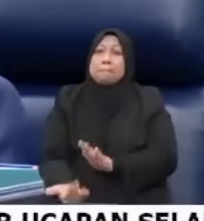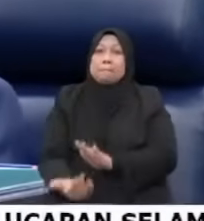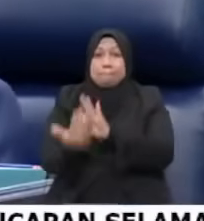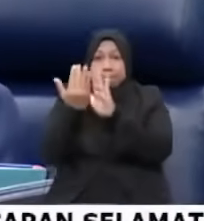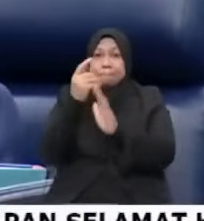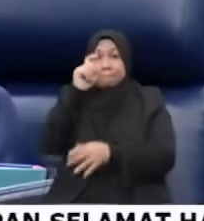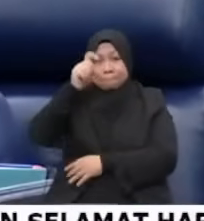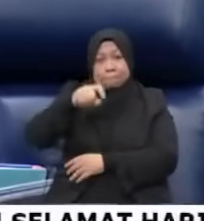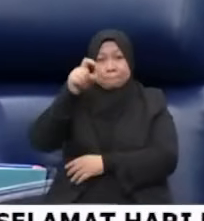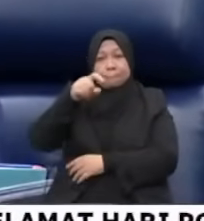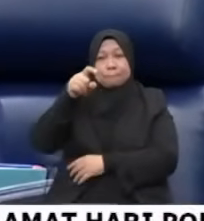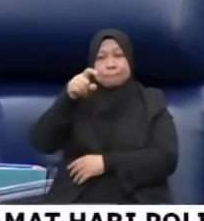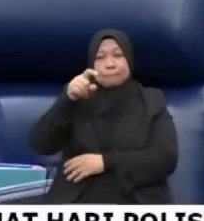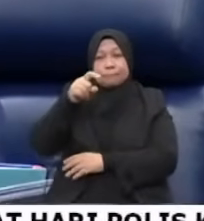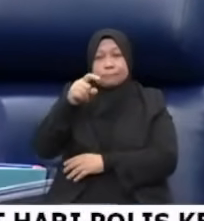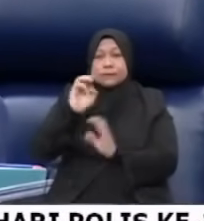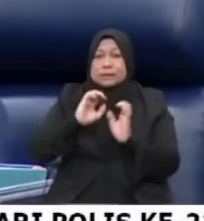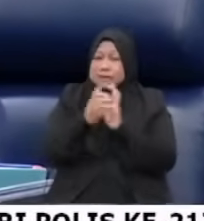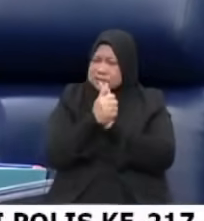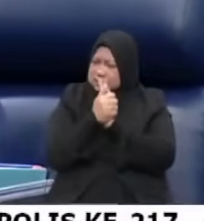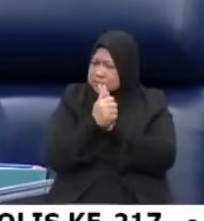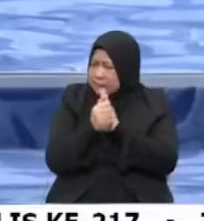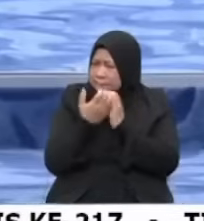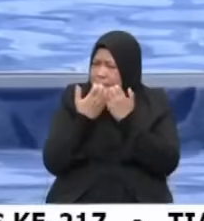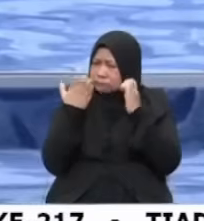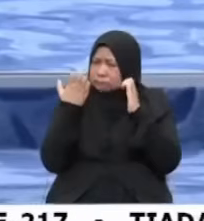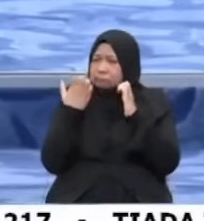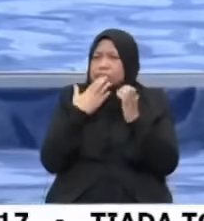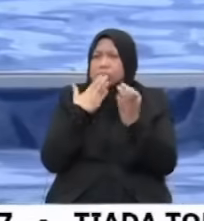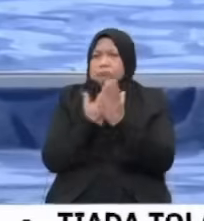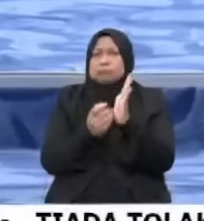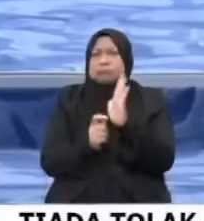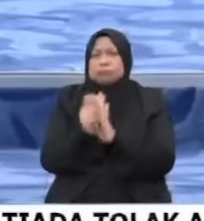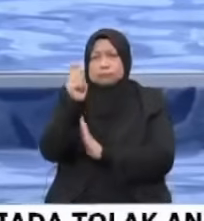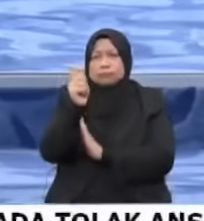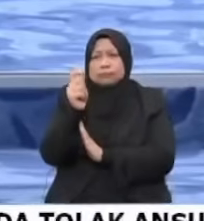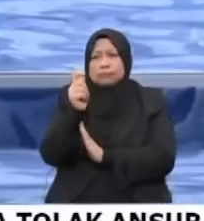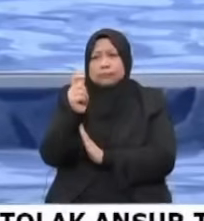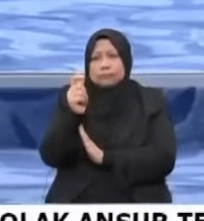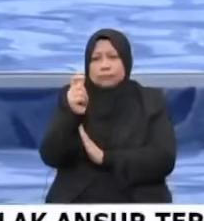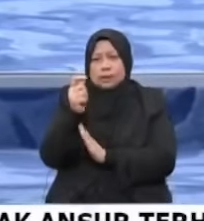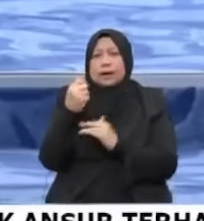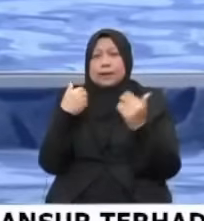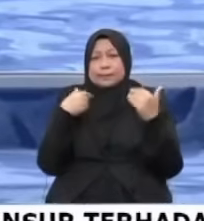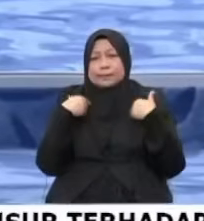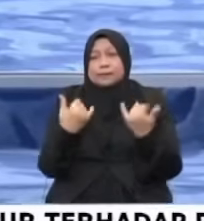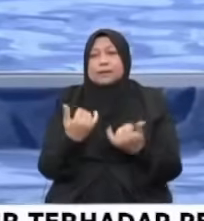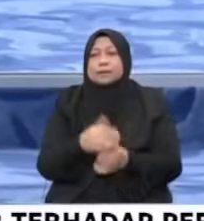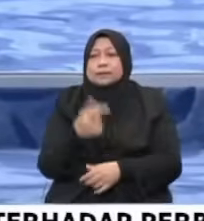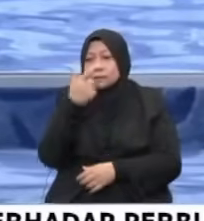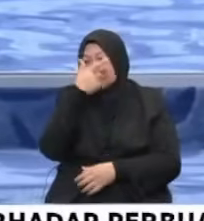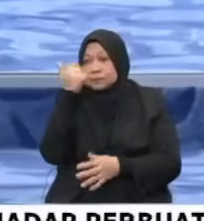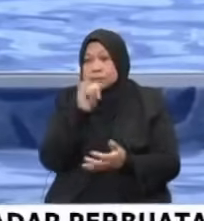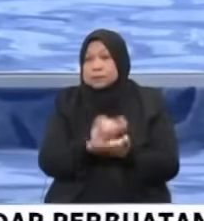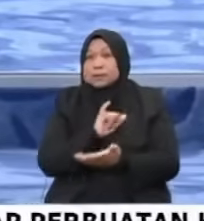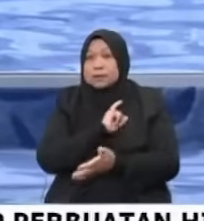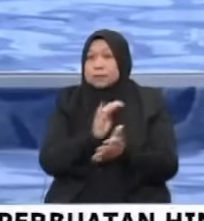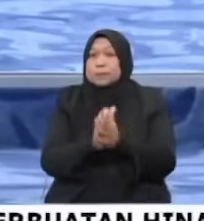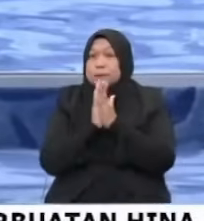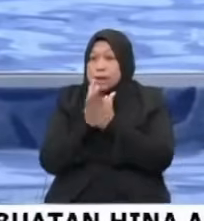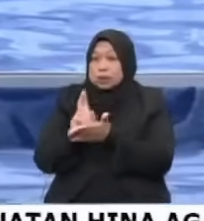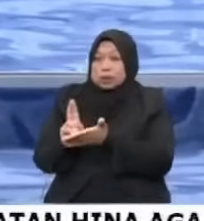itu memerlukan kecekapan yang lebih tinggi daripada ada yang ada sekarang sebab itu saya minta